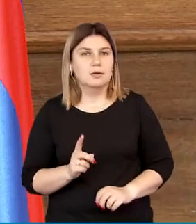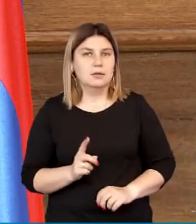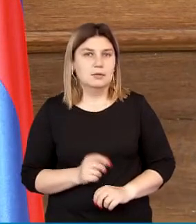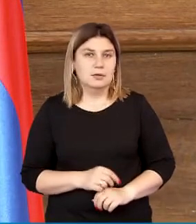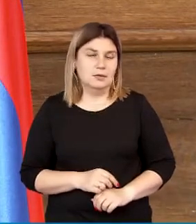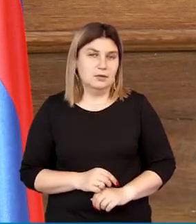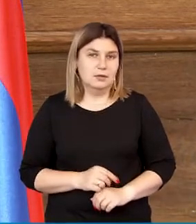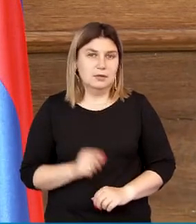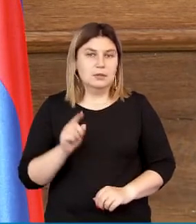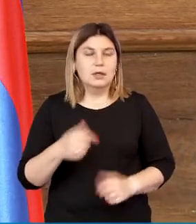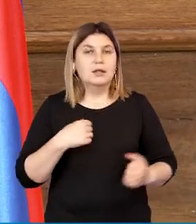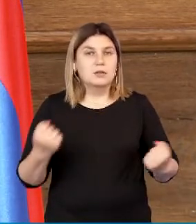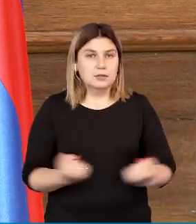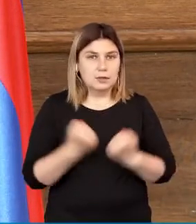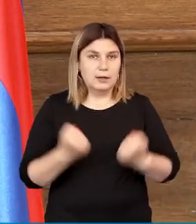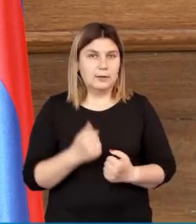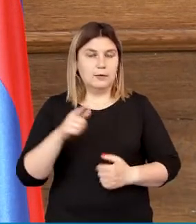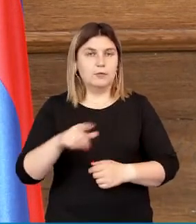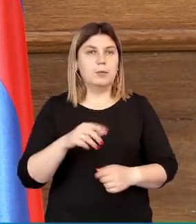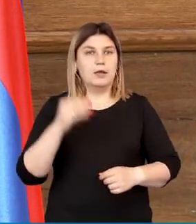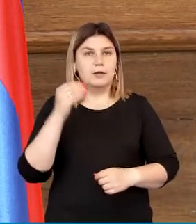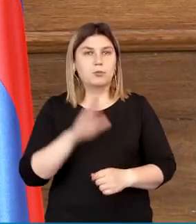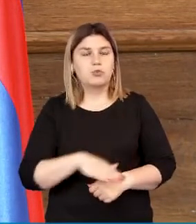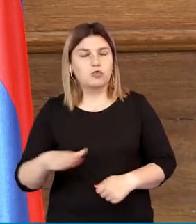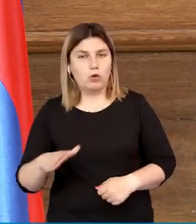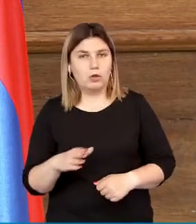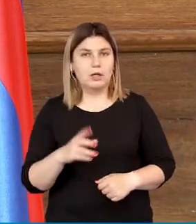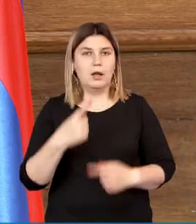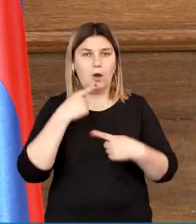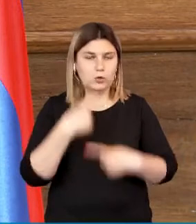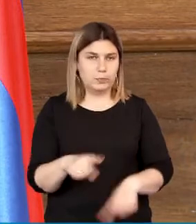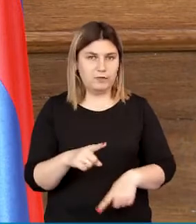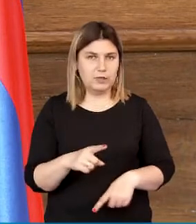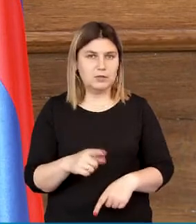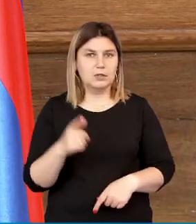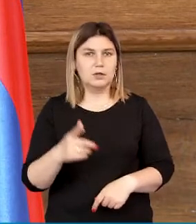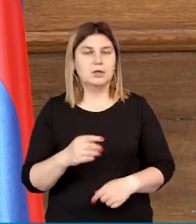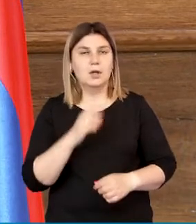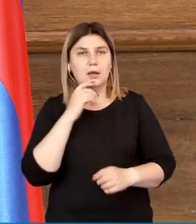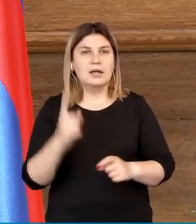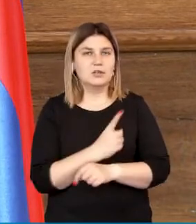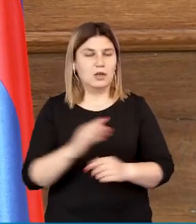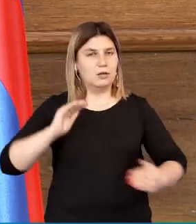Natomiast no, staramy się w placówkach oświatowych w poczuciu odpowiedzialności ograniczyć ryzyka do minimum.